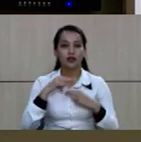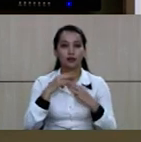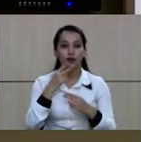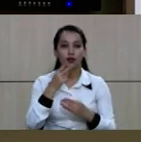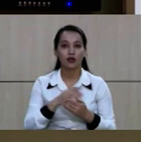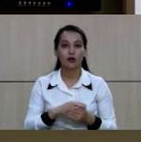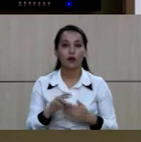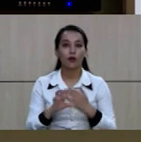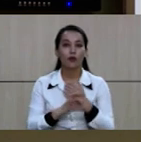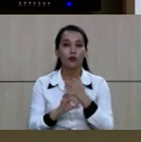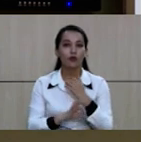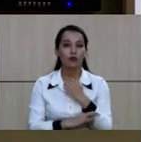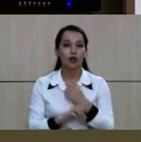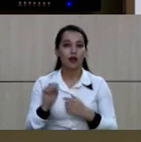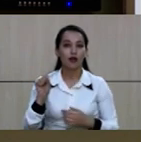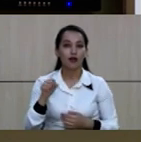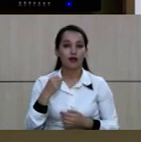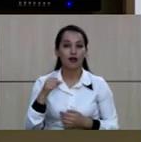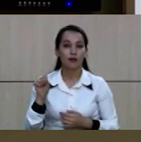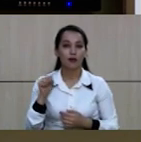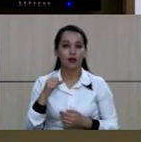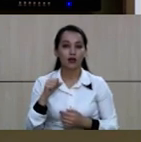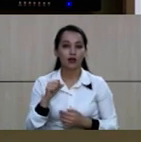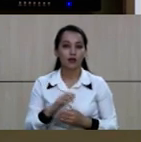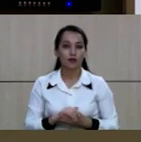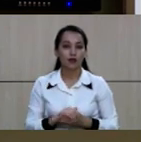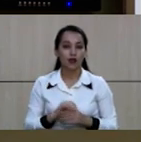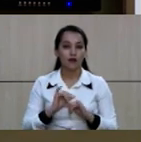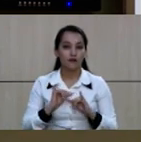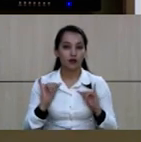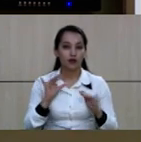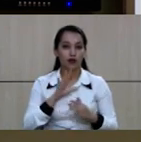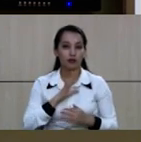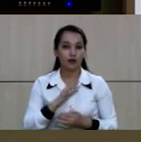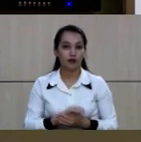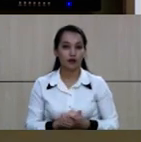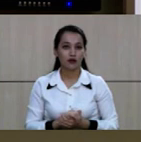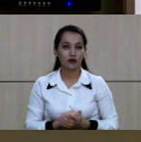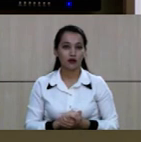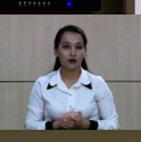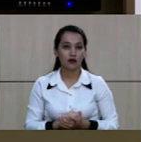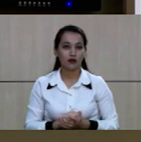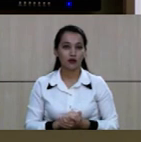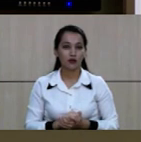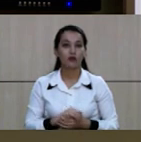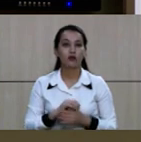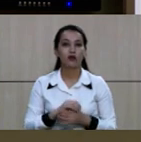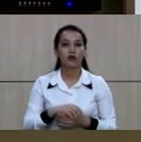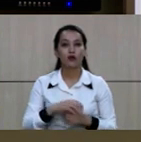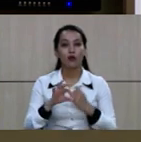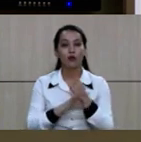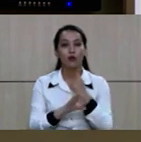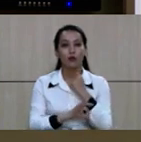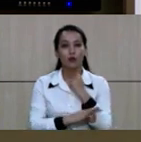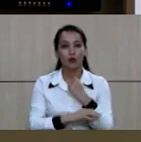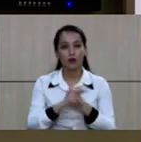пайтда Қоқонда адабий муҳит бормиди? Албатта. Демак, ўша пайтда Қоқон хони ҳисобланган